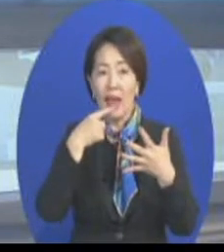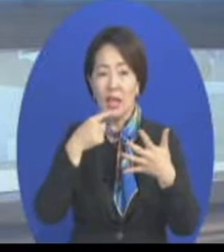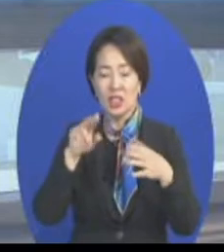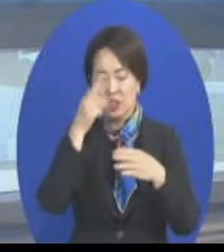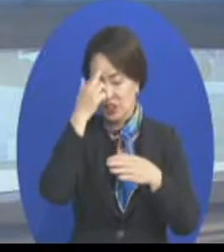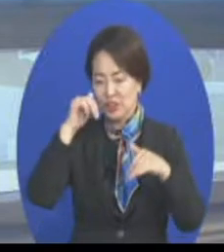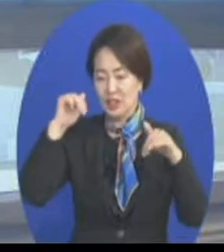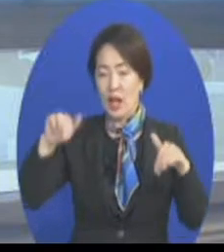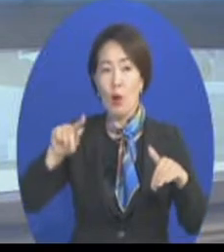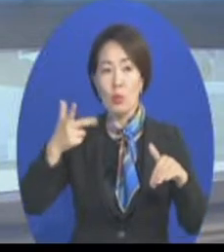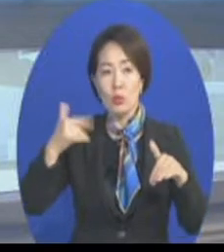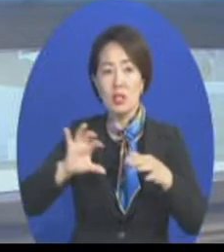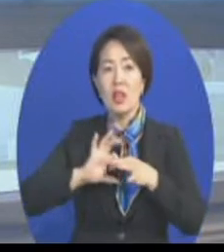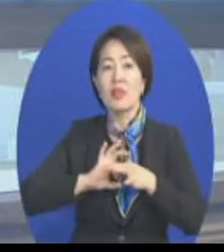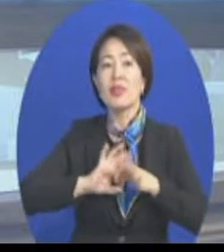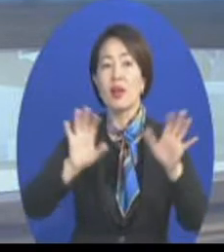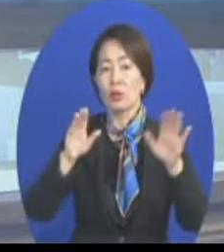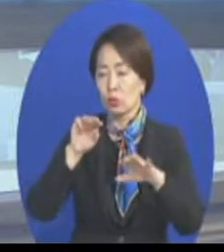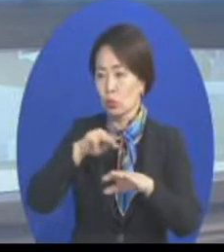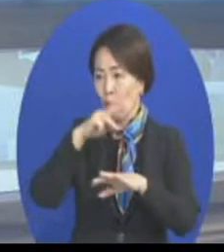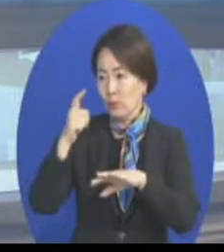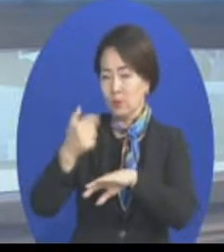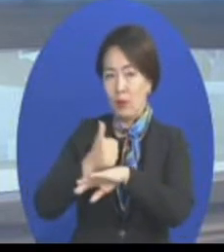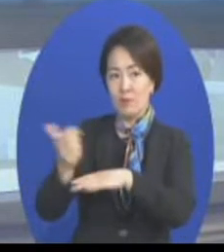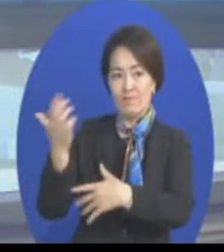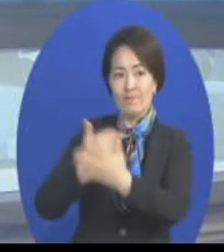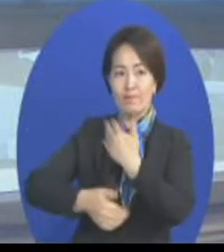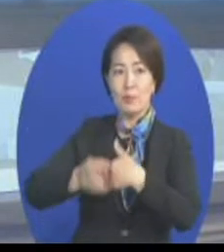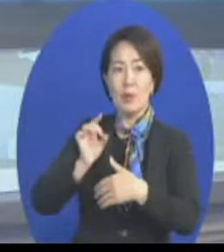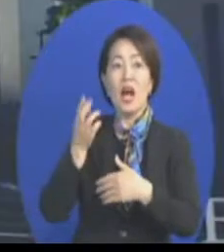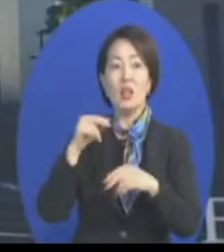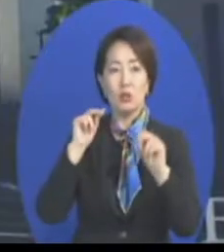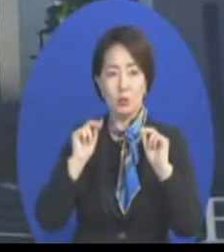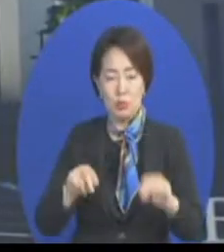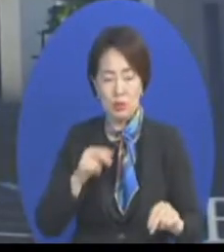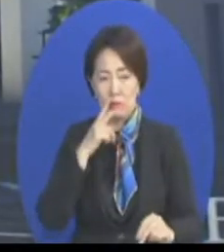хаан музей түүхэн аялалжуулж байгаа нэгэн брэнд болно гэдгийг салбарынхан хэлж байна.